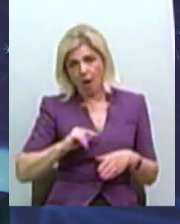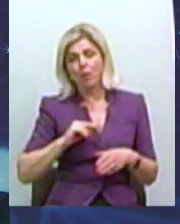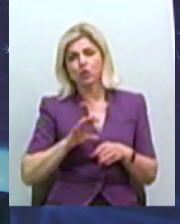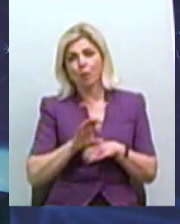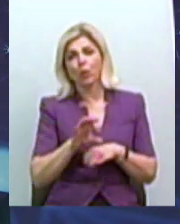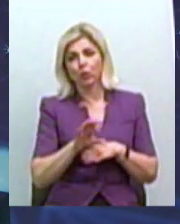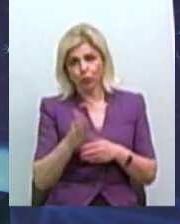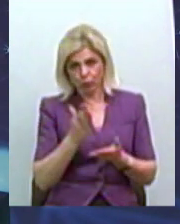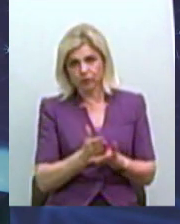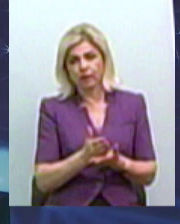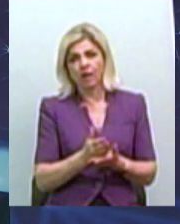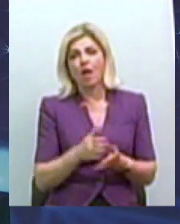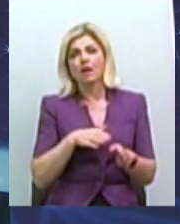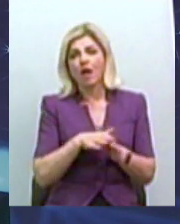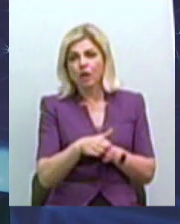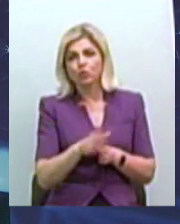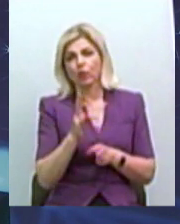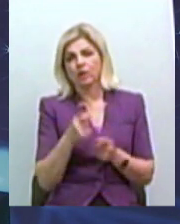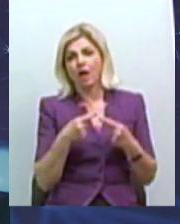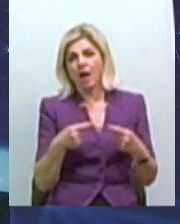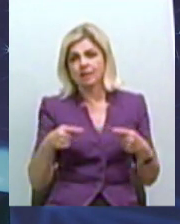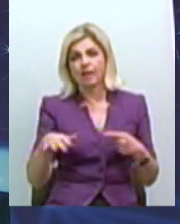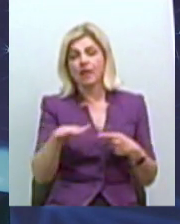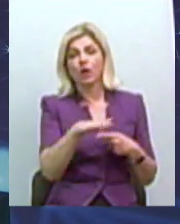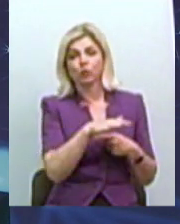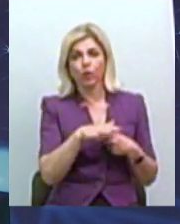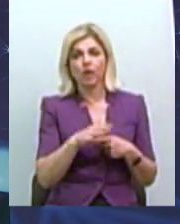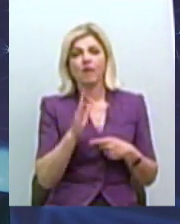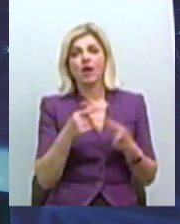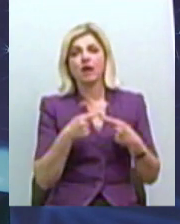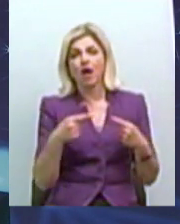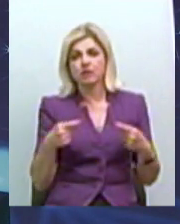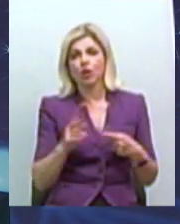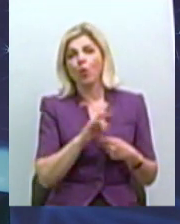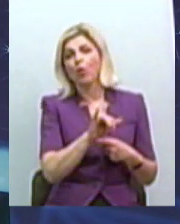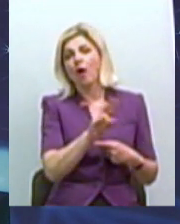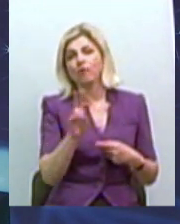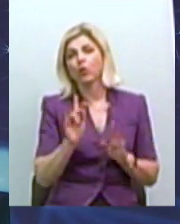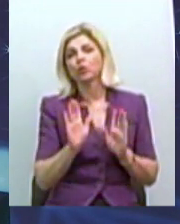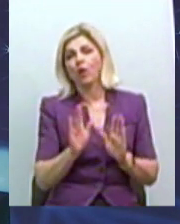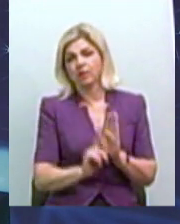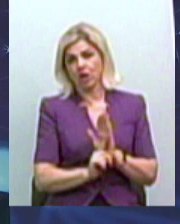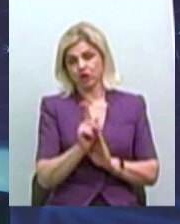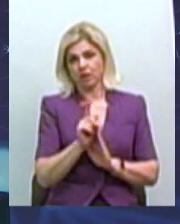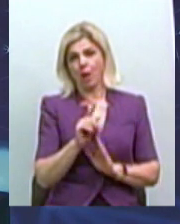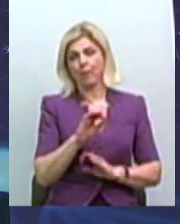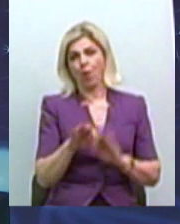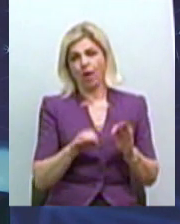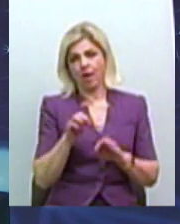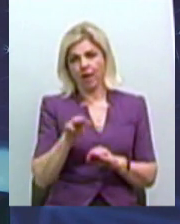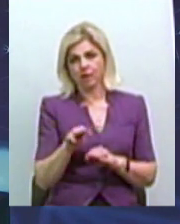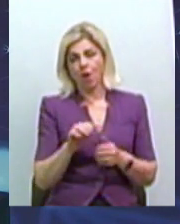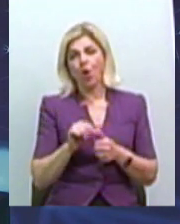які реалізуються на різних територіях, в різному об'ємі. У кого-то тільки починаючий цей проєкт, у которой только один